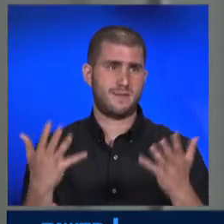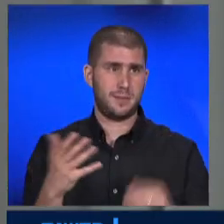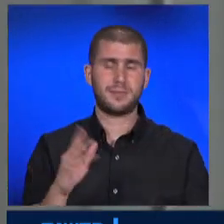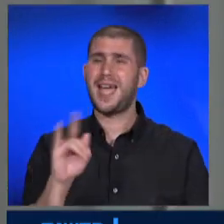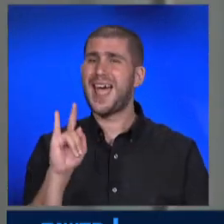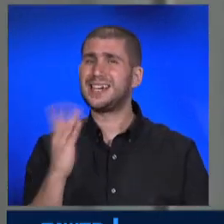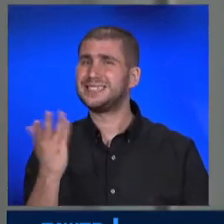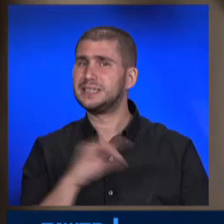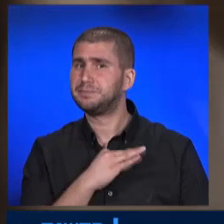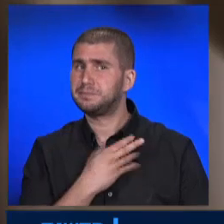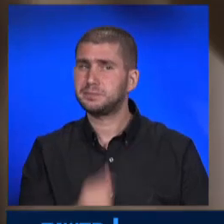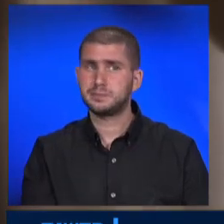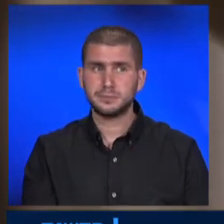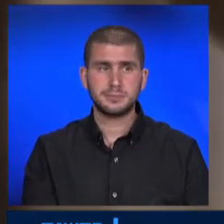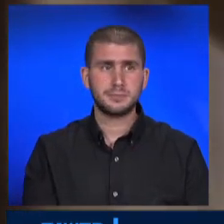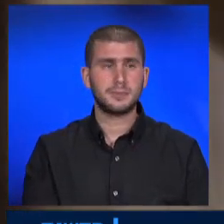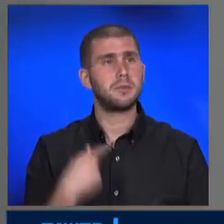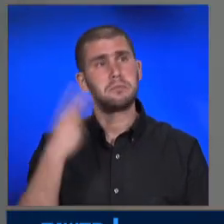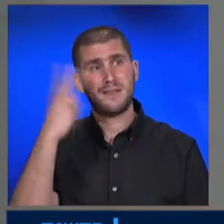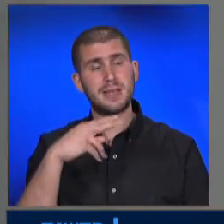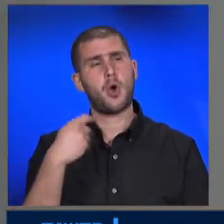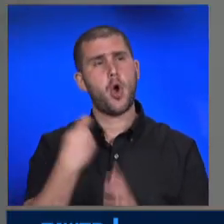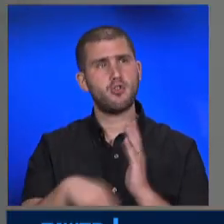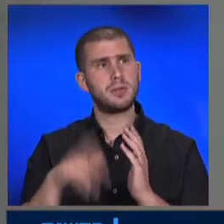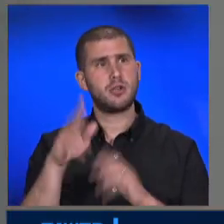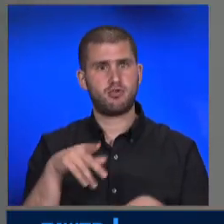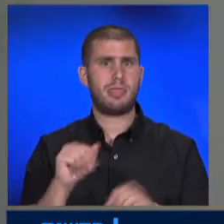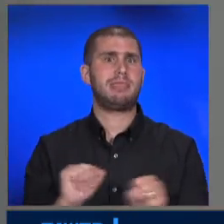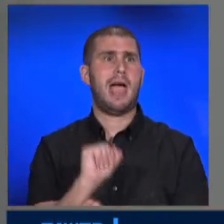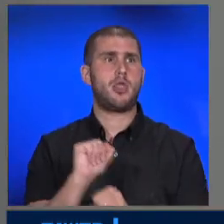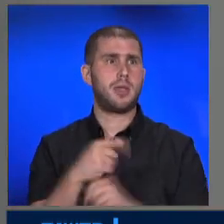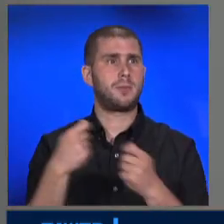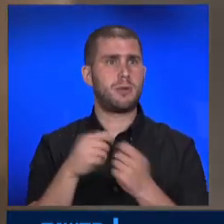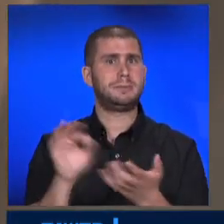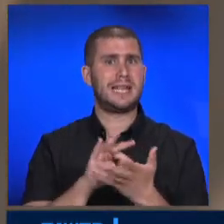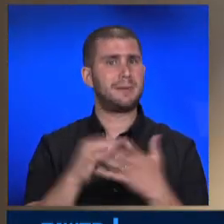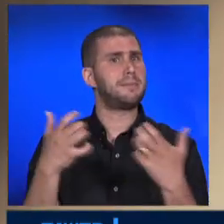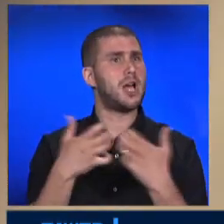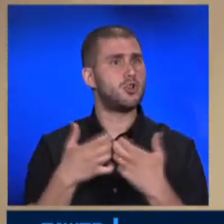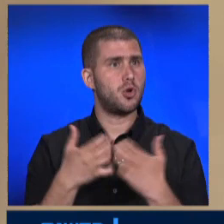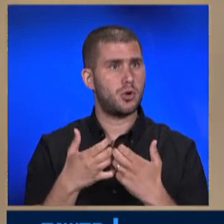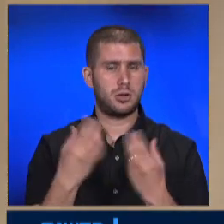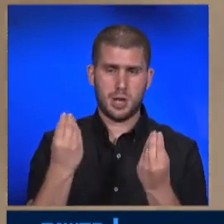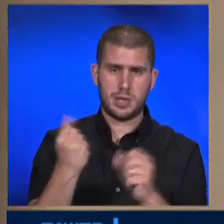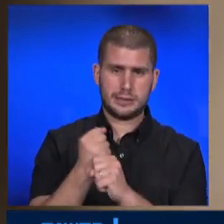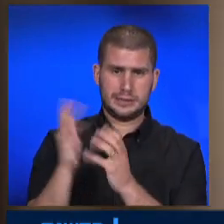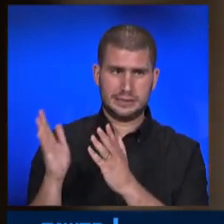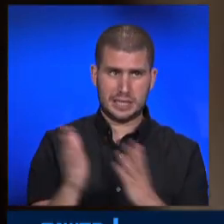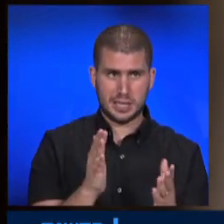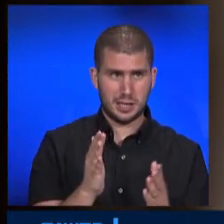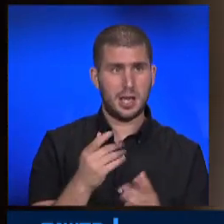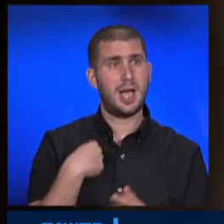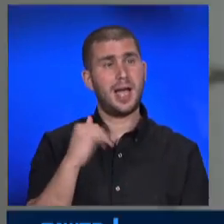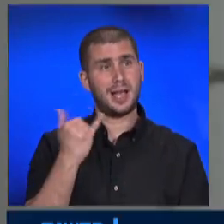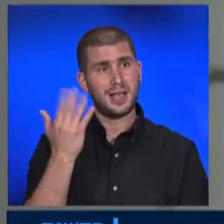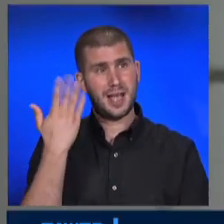חזי? כן. הם מבינים שלרוכשים יש טענות לגבי המשרדים באשדוד? בואי נעשה רגע סדר. אוקיי. אני כן הייתי